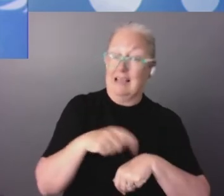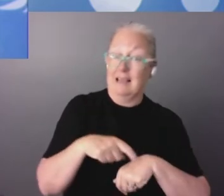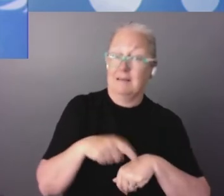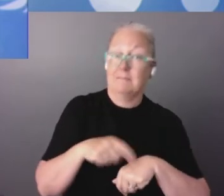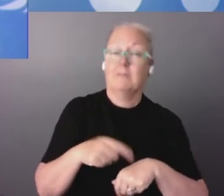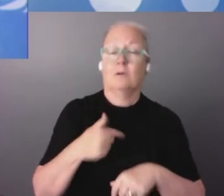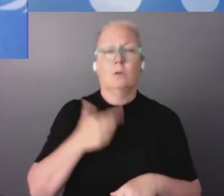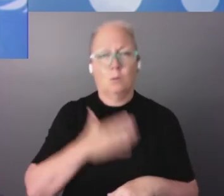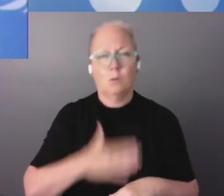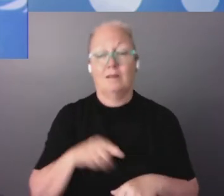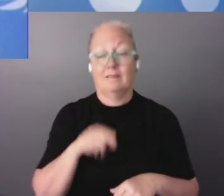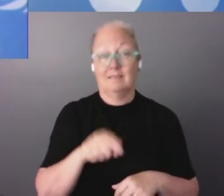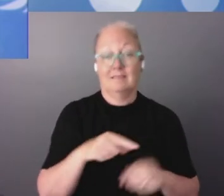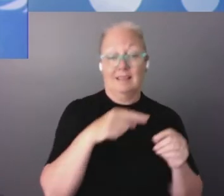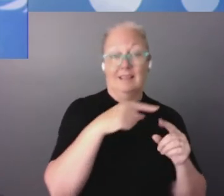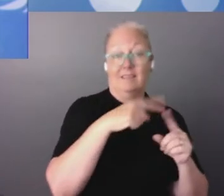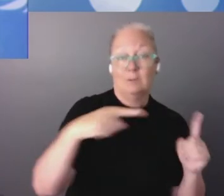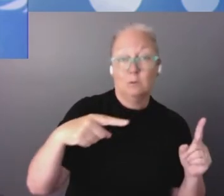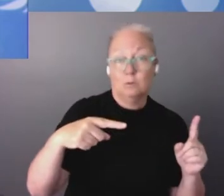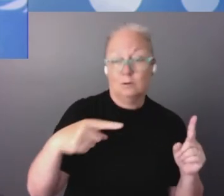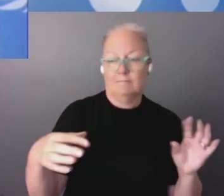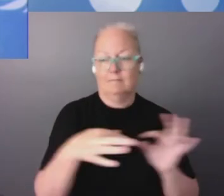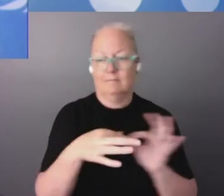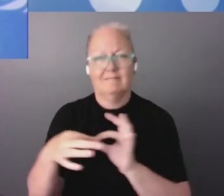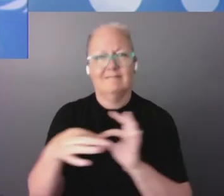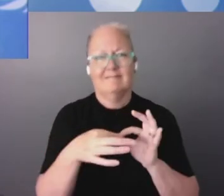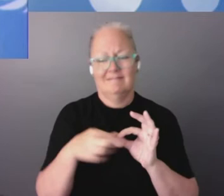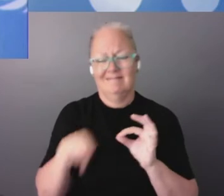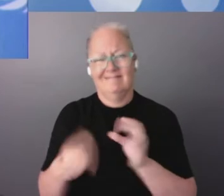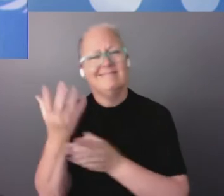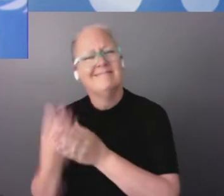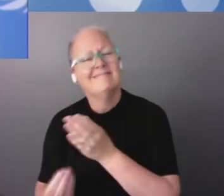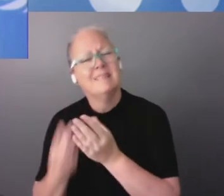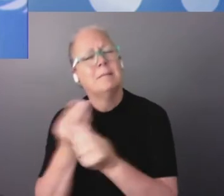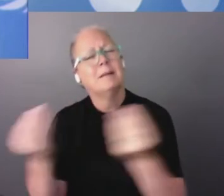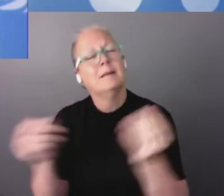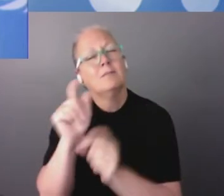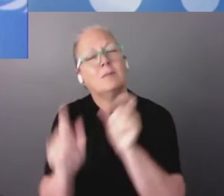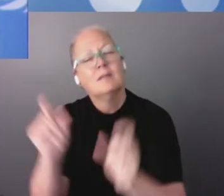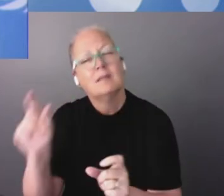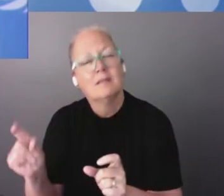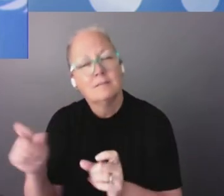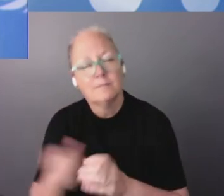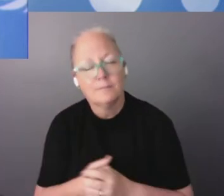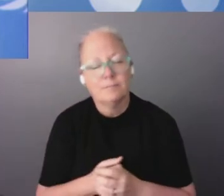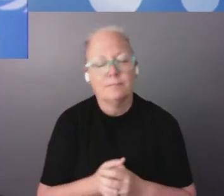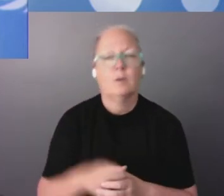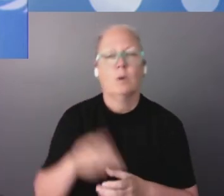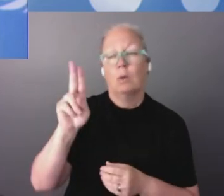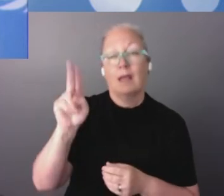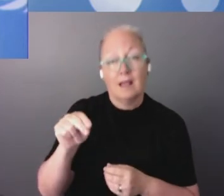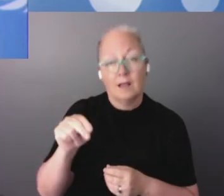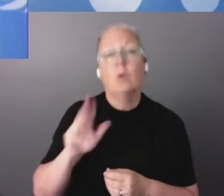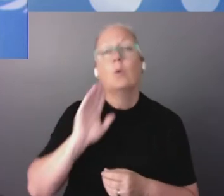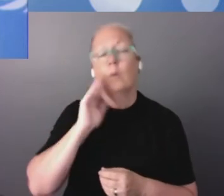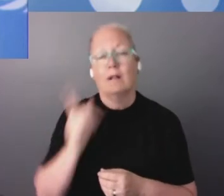Décembre passe vite, nous approchons la fin de l'année. J'ai foi que cette année peut être une année critique en ce qui